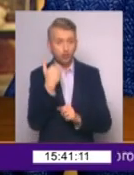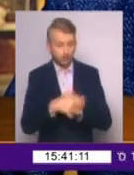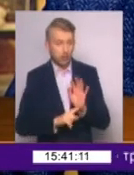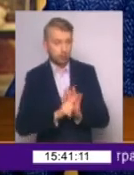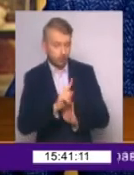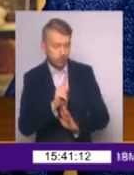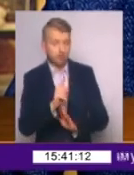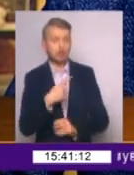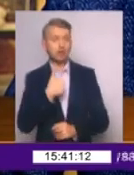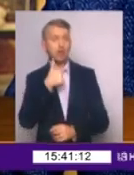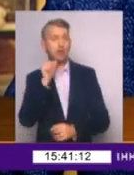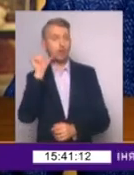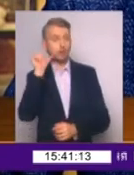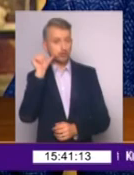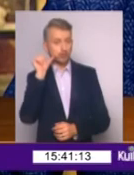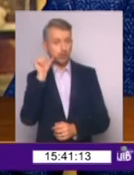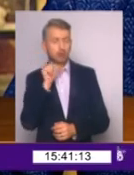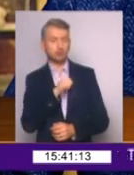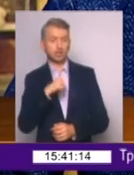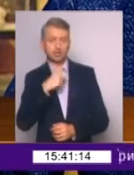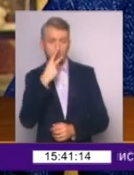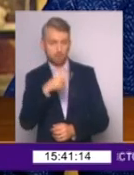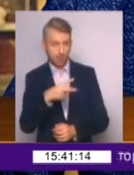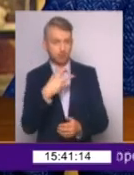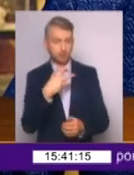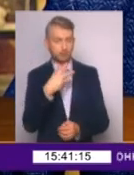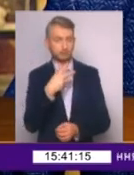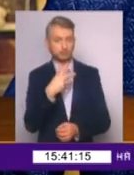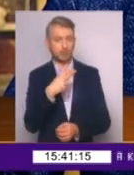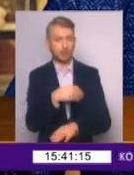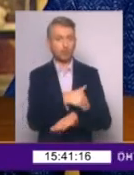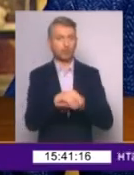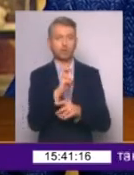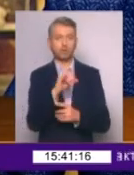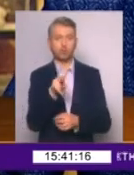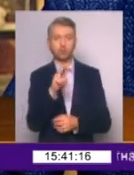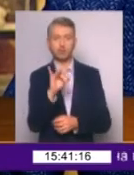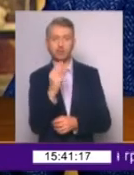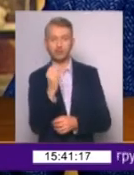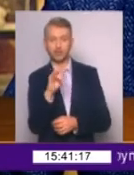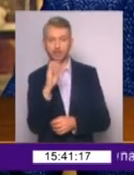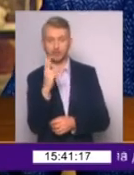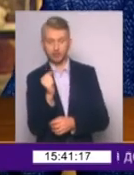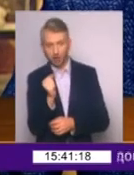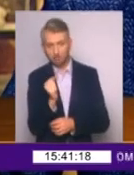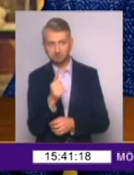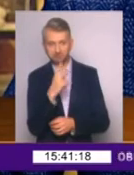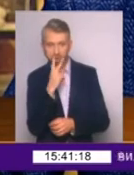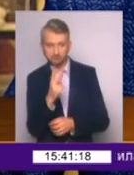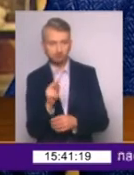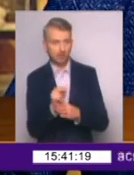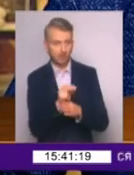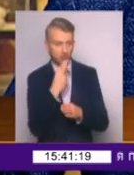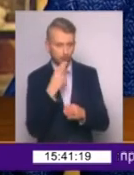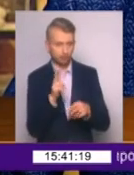вчора мав, уже сам бачив, проїжджав по вулиці Будищанській, ці роботи проведені, латковий ремонт. і служби.